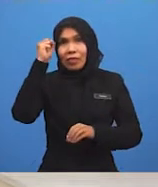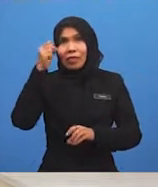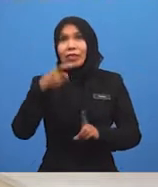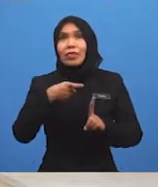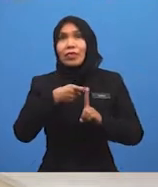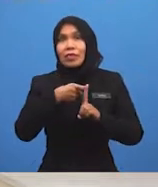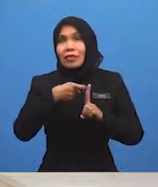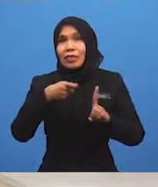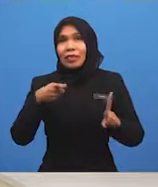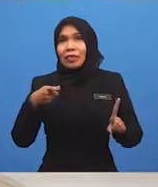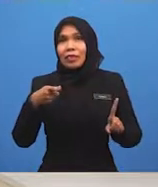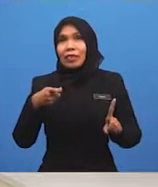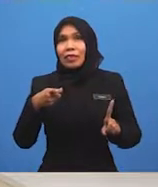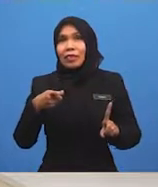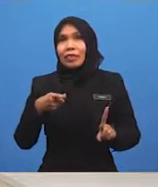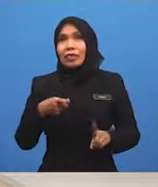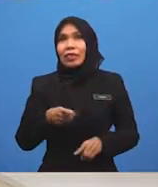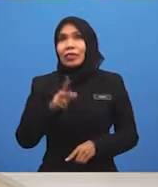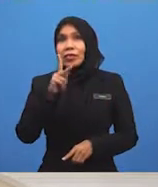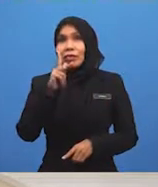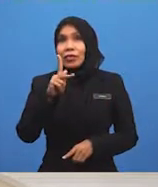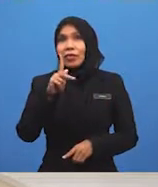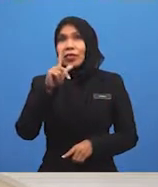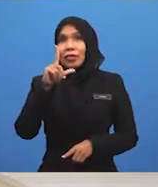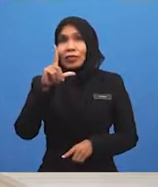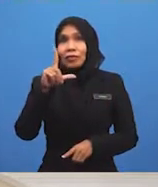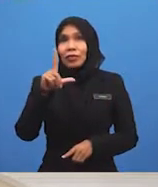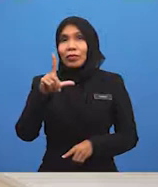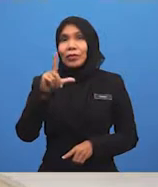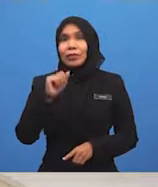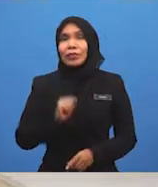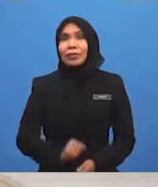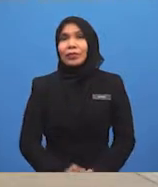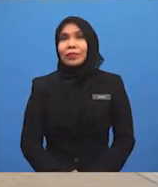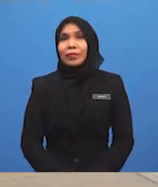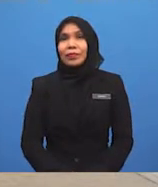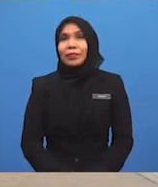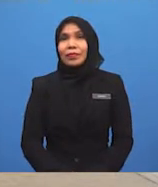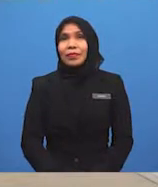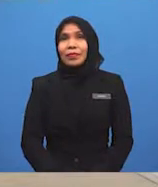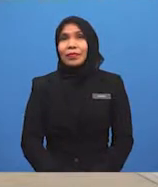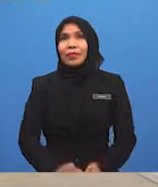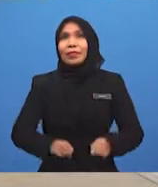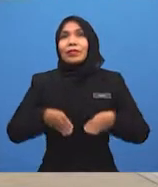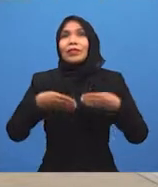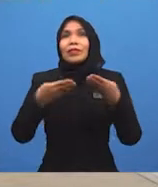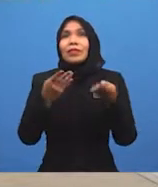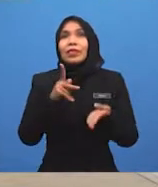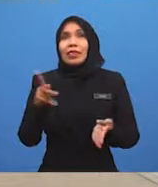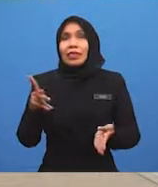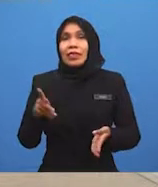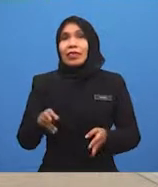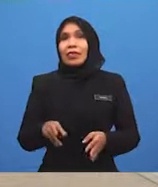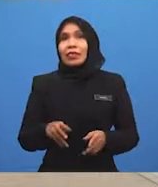dari Sekolah Kebangsaan Konven 1 Bukit Nanas, Kuala Lumpur. Bagaimanakah dengan